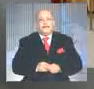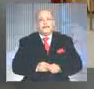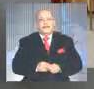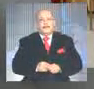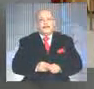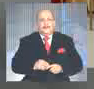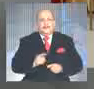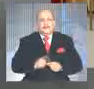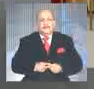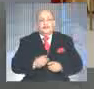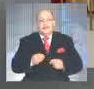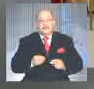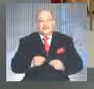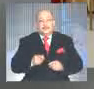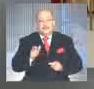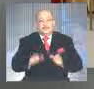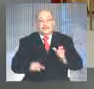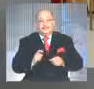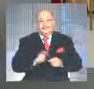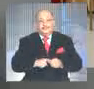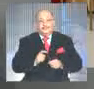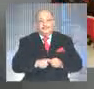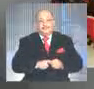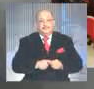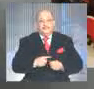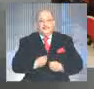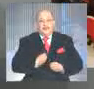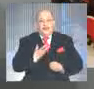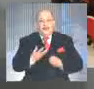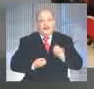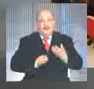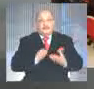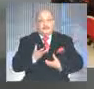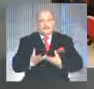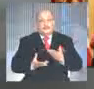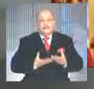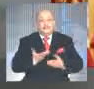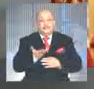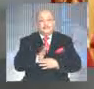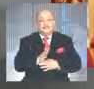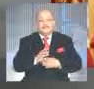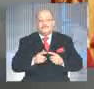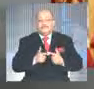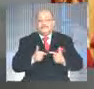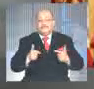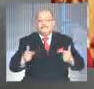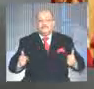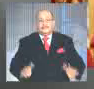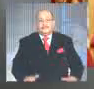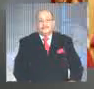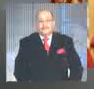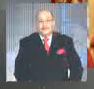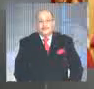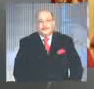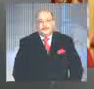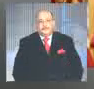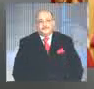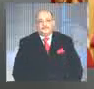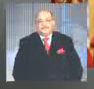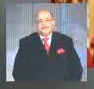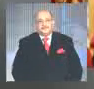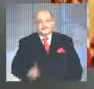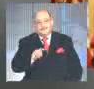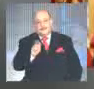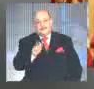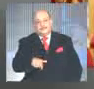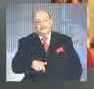عن أملهم في إيجاد حلول لإشكالياتهم في مجال الاستثمار. عملنا ندوة هذه اليوم بين